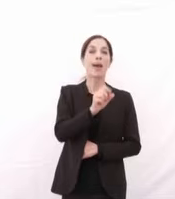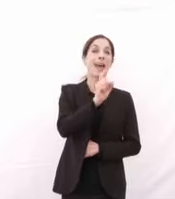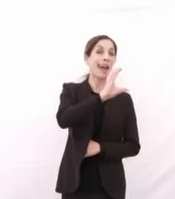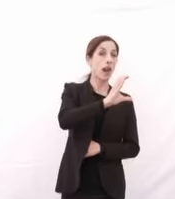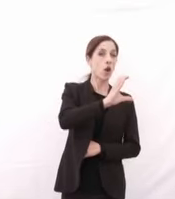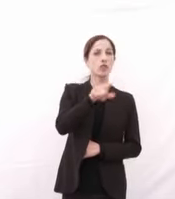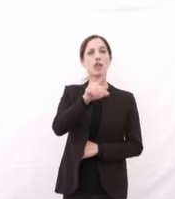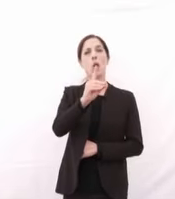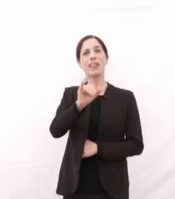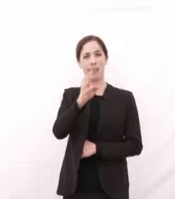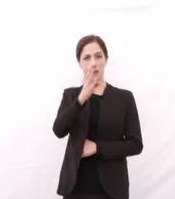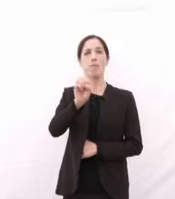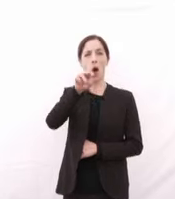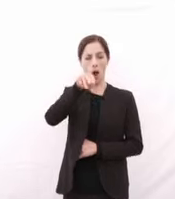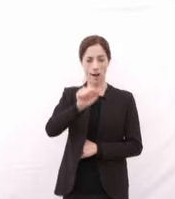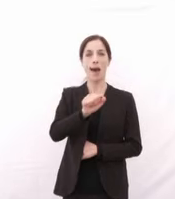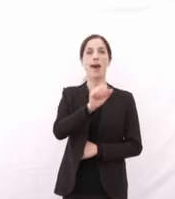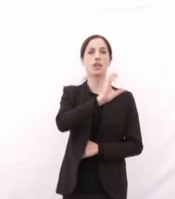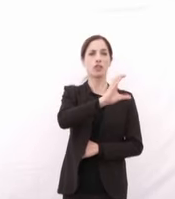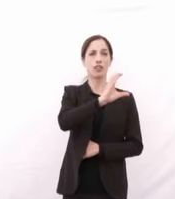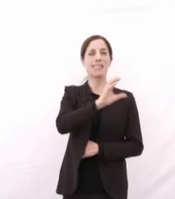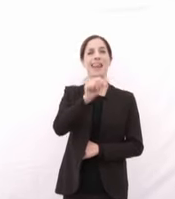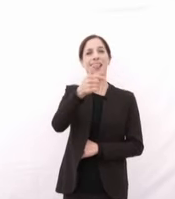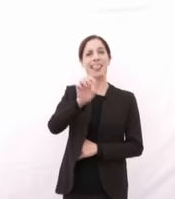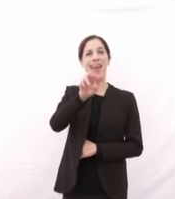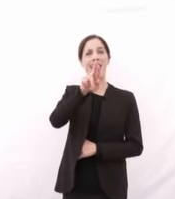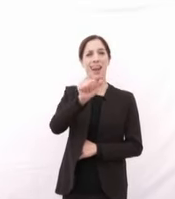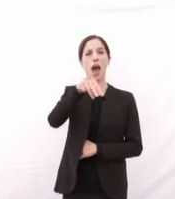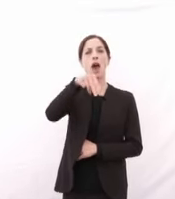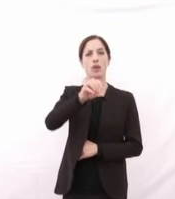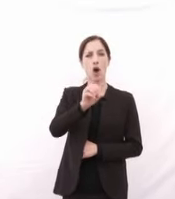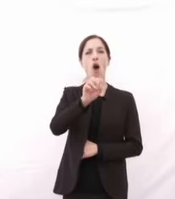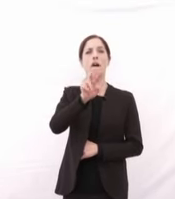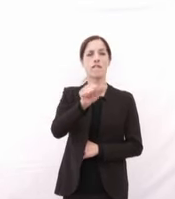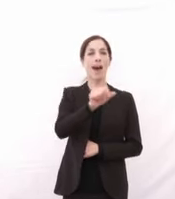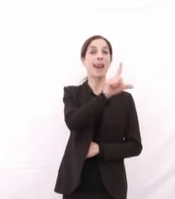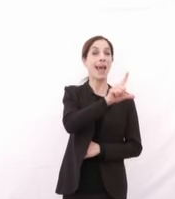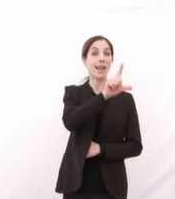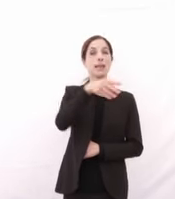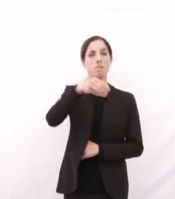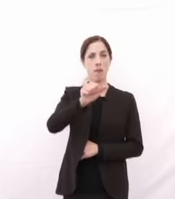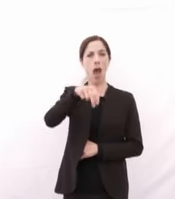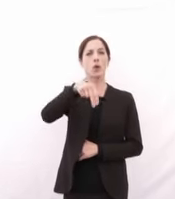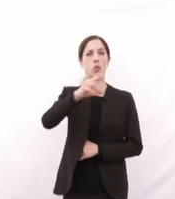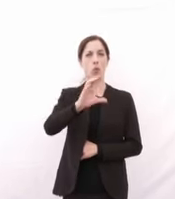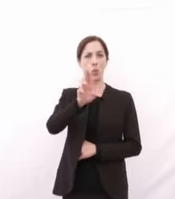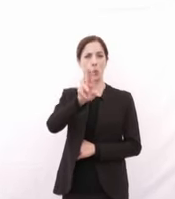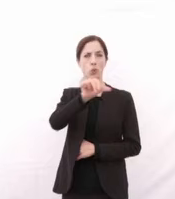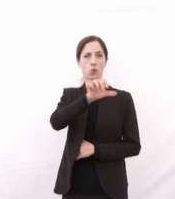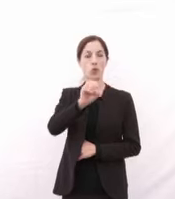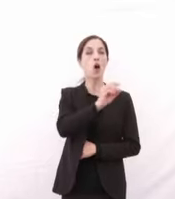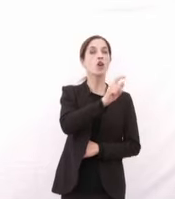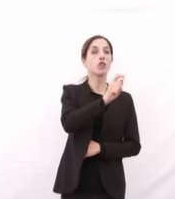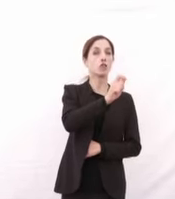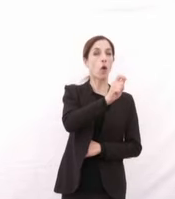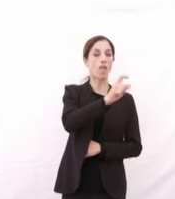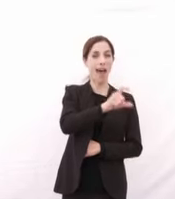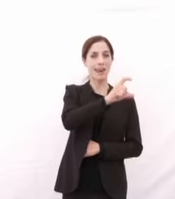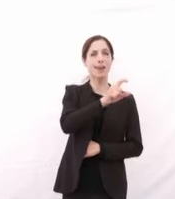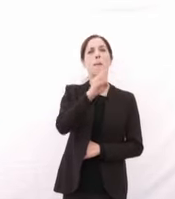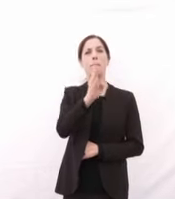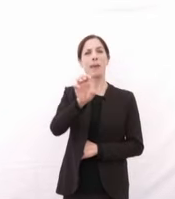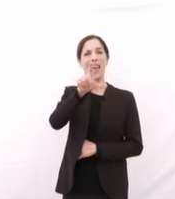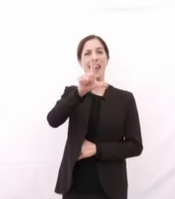Calogero Di Bona. Cesare Terranova. Lenin Mancuso. Giovanni Bellissima.